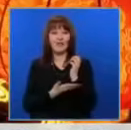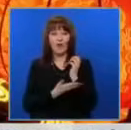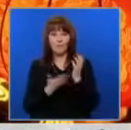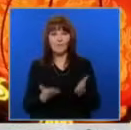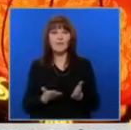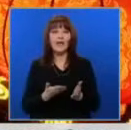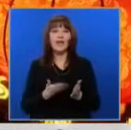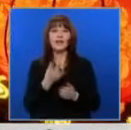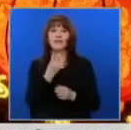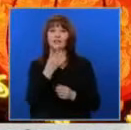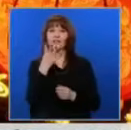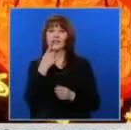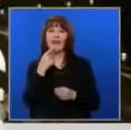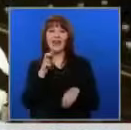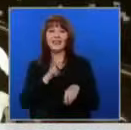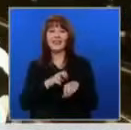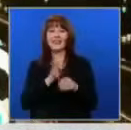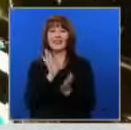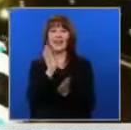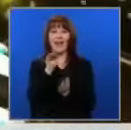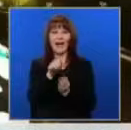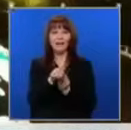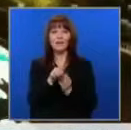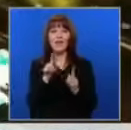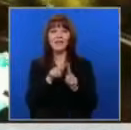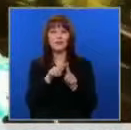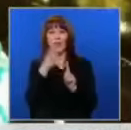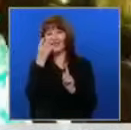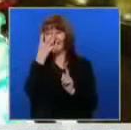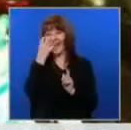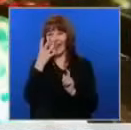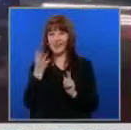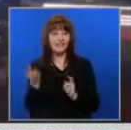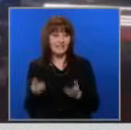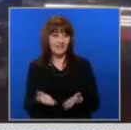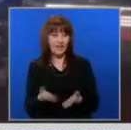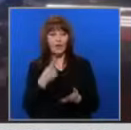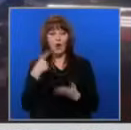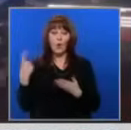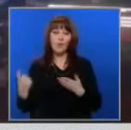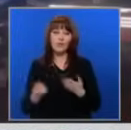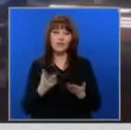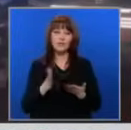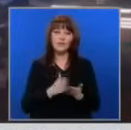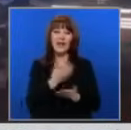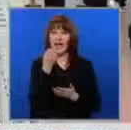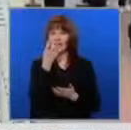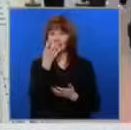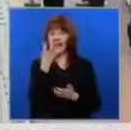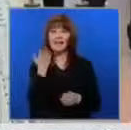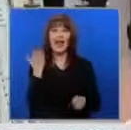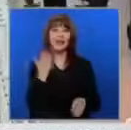През 2024-та драконът съответства на дървото и зеления цвят, поради което годината ще премине под знака на зеления дървен